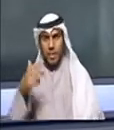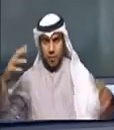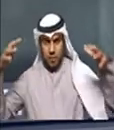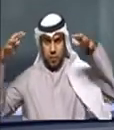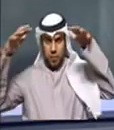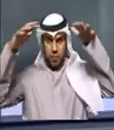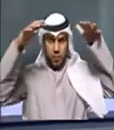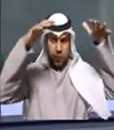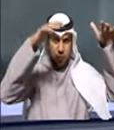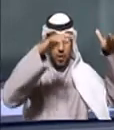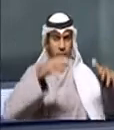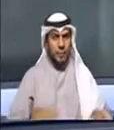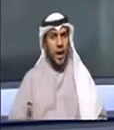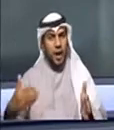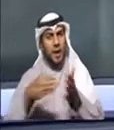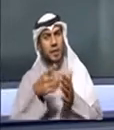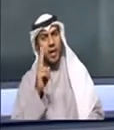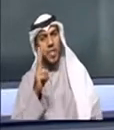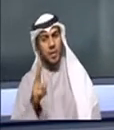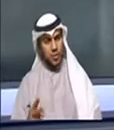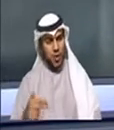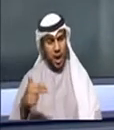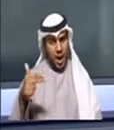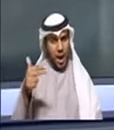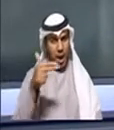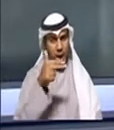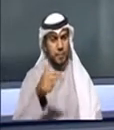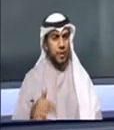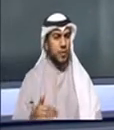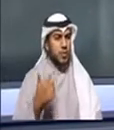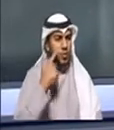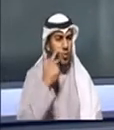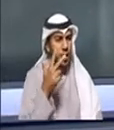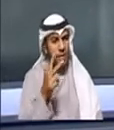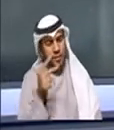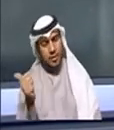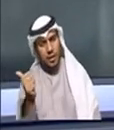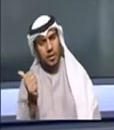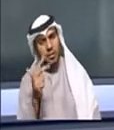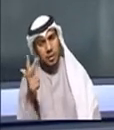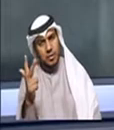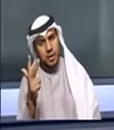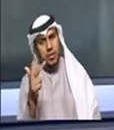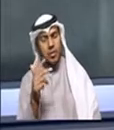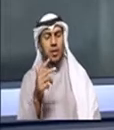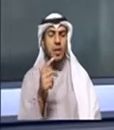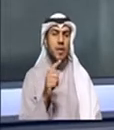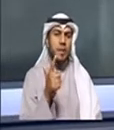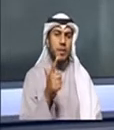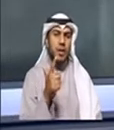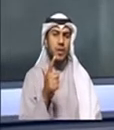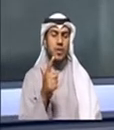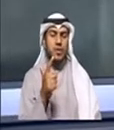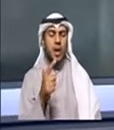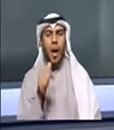اربعطاش درجه مائويه للساعه اطناش في غرب البلاد ومن سته عشر سبعطاشر درجه مائويه وفيما انتعشت مائويه وسبعطاش ايضا على